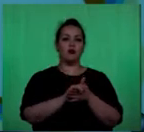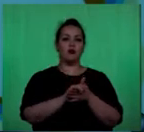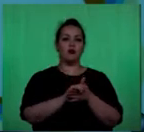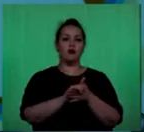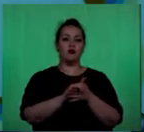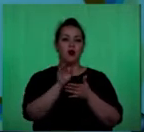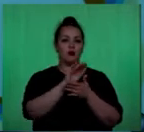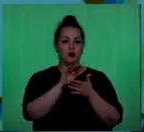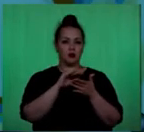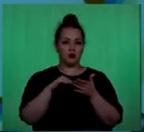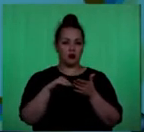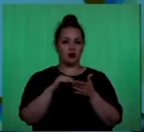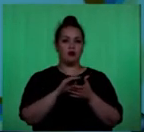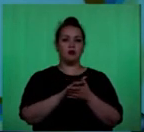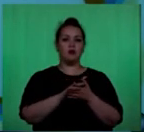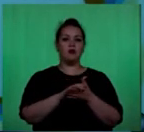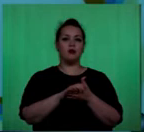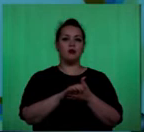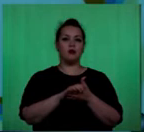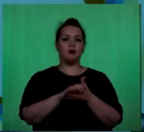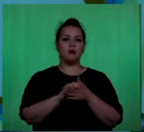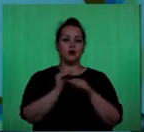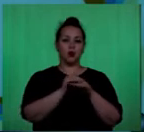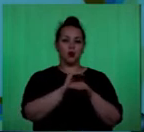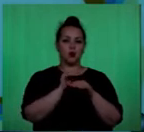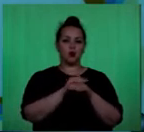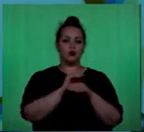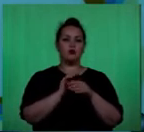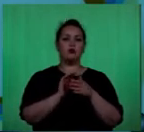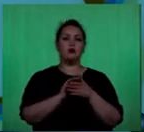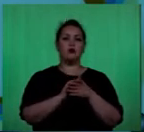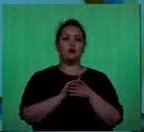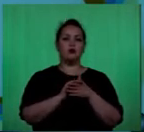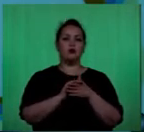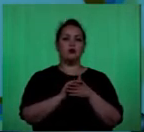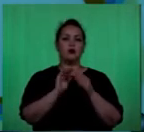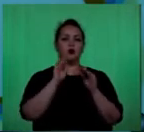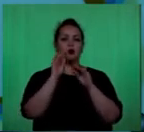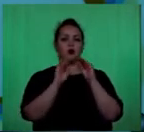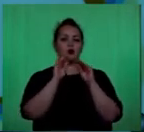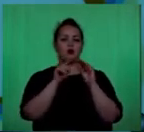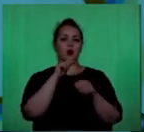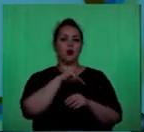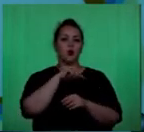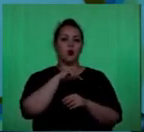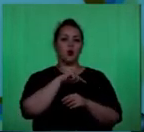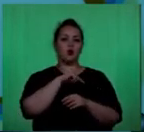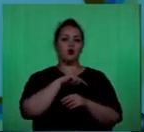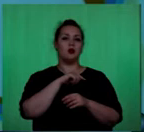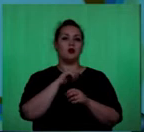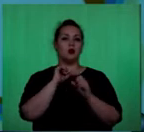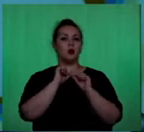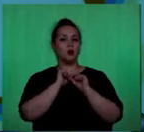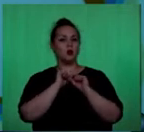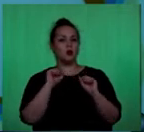записали молодцы давайте составим характеристику наших героев